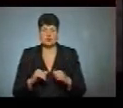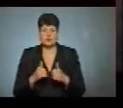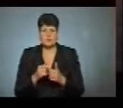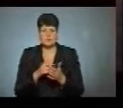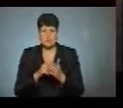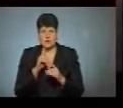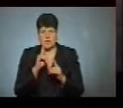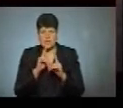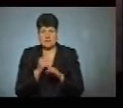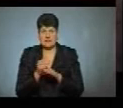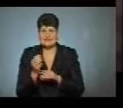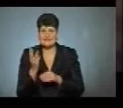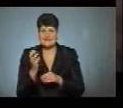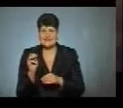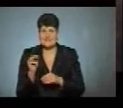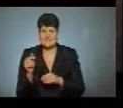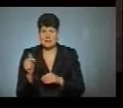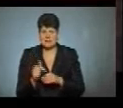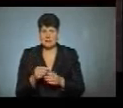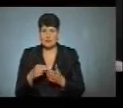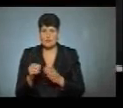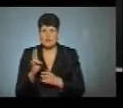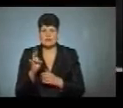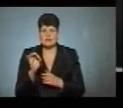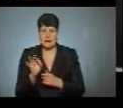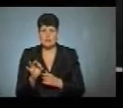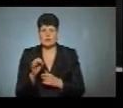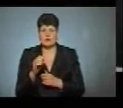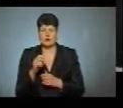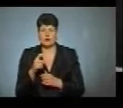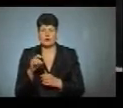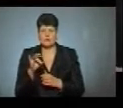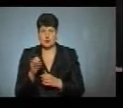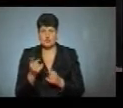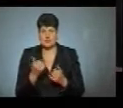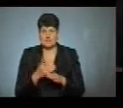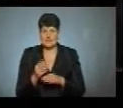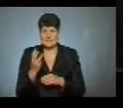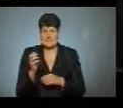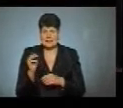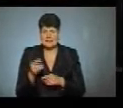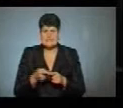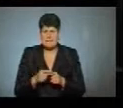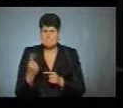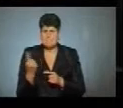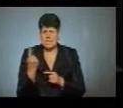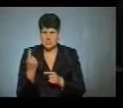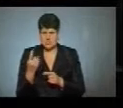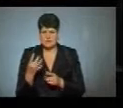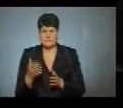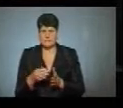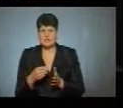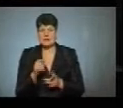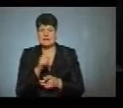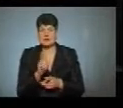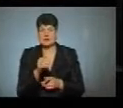міськради виділив 300 тисяч гривень на закупівлю неохлору. Сьогодні виділено 300 тисяч. Це перша партія для тих, хто не встиг